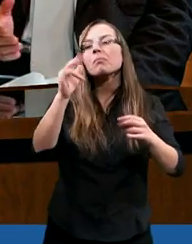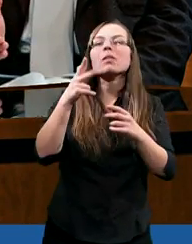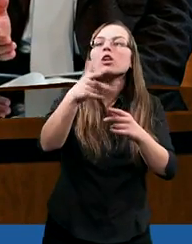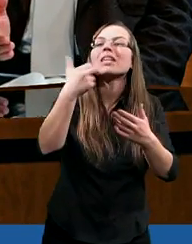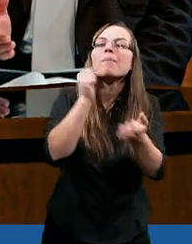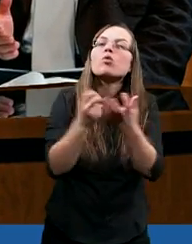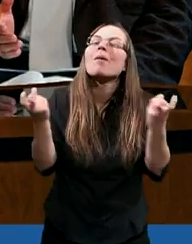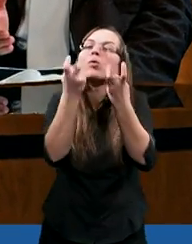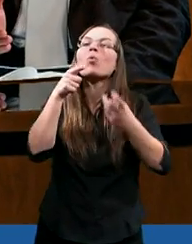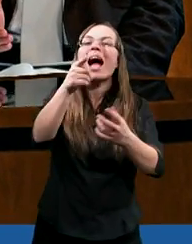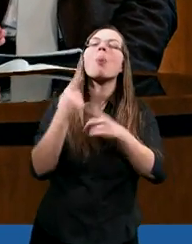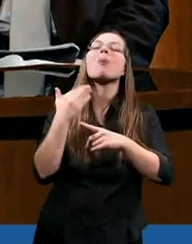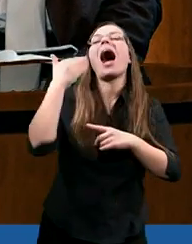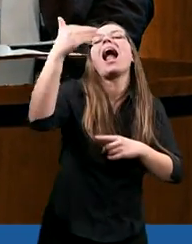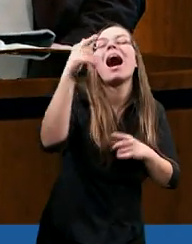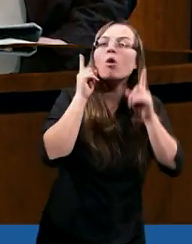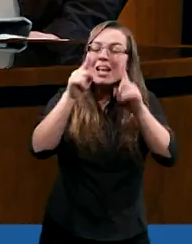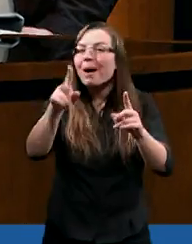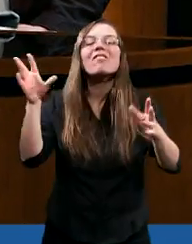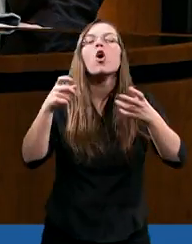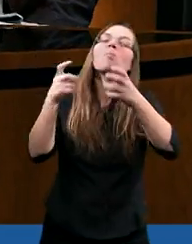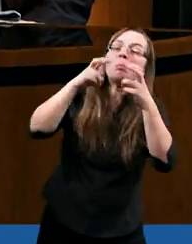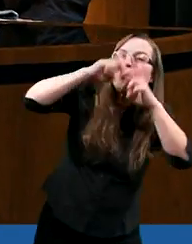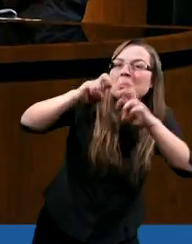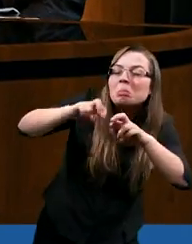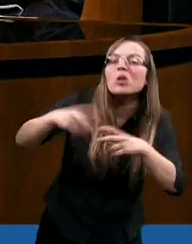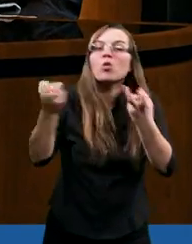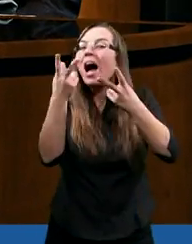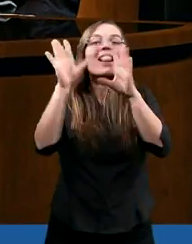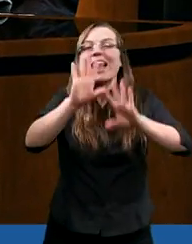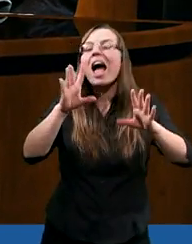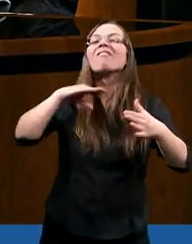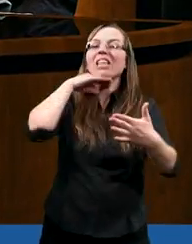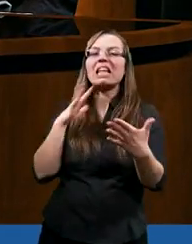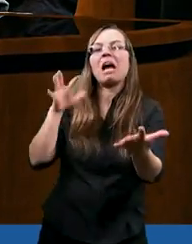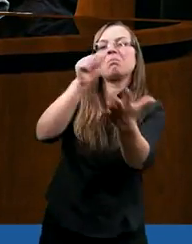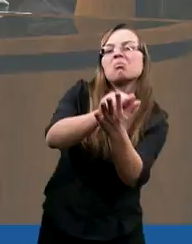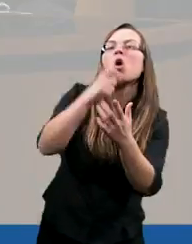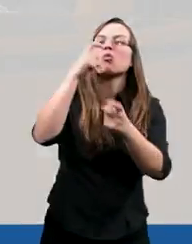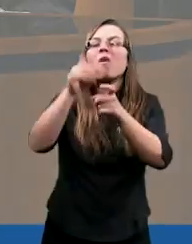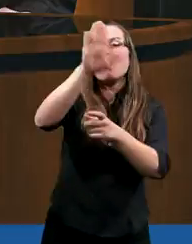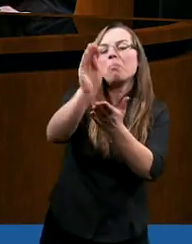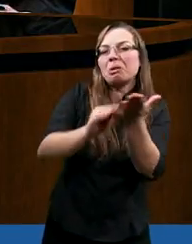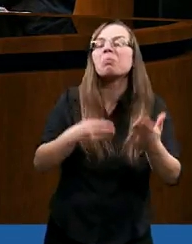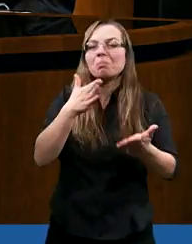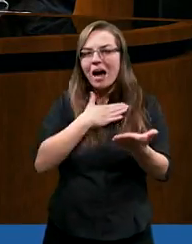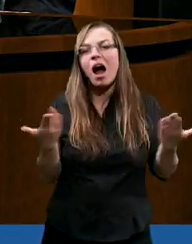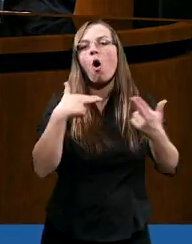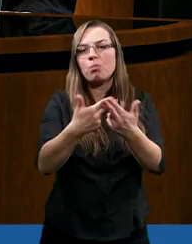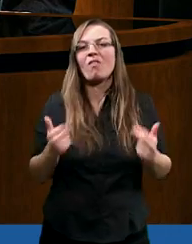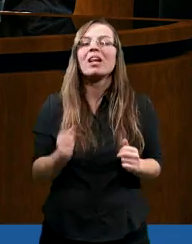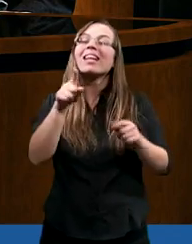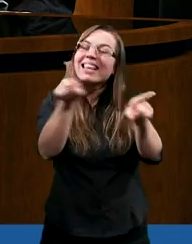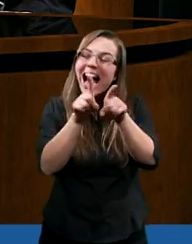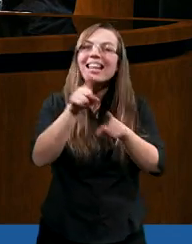musieli szukać daleko tej prawdy, dochodzić tego, ale po prostu sięgnąć do Słowa Bożego. I tak samo